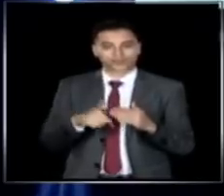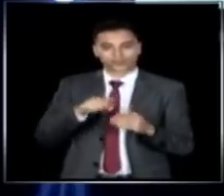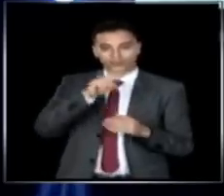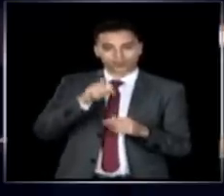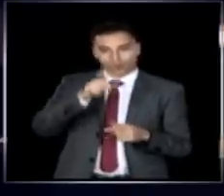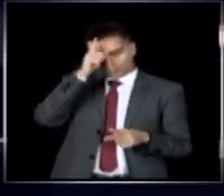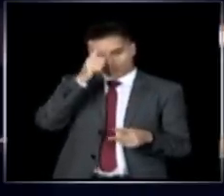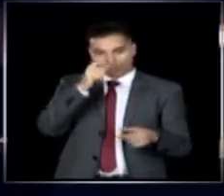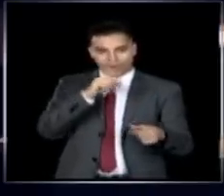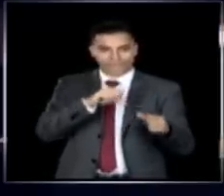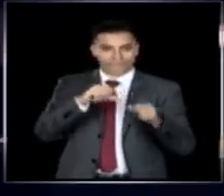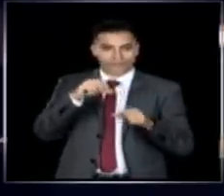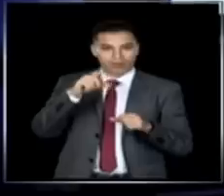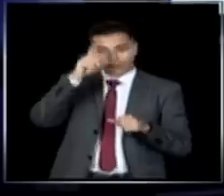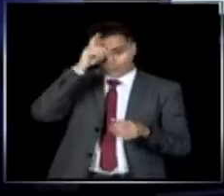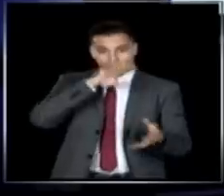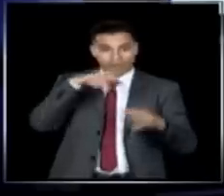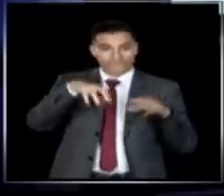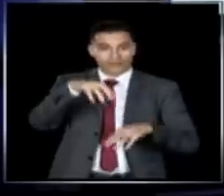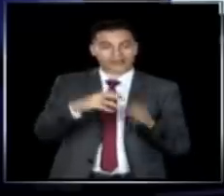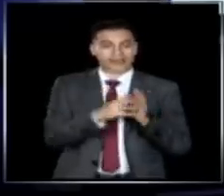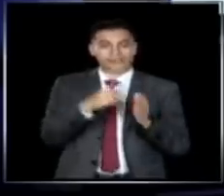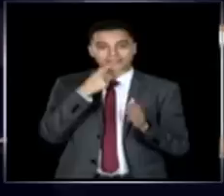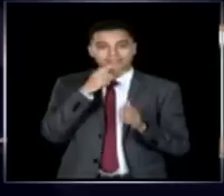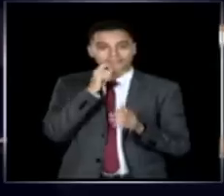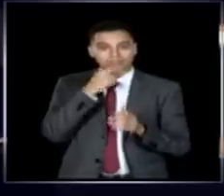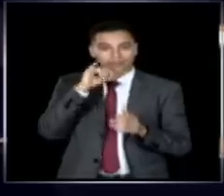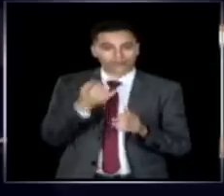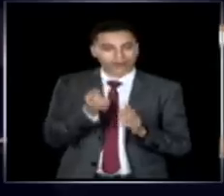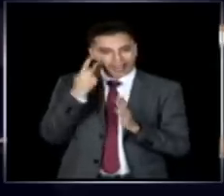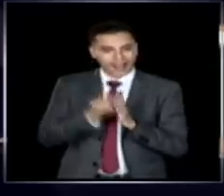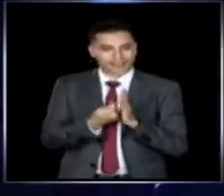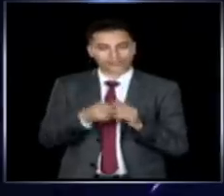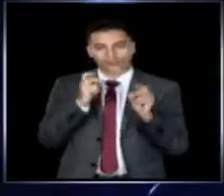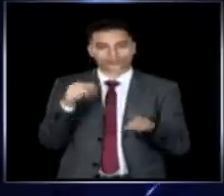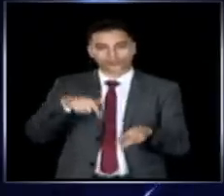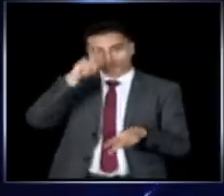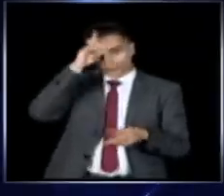لجامعة اسكندرية، إمتى جوكر؟ أدب. أدب. جغرافيا، والسؤال هو: